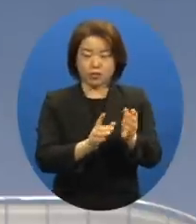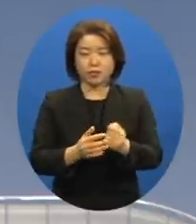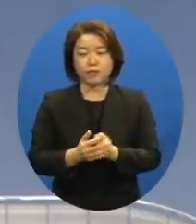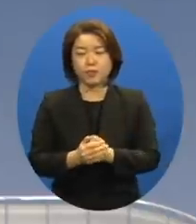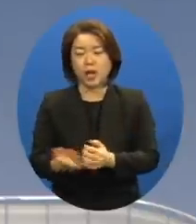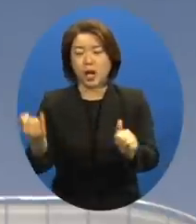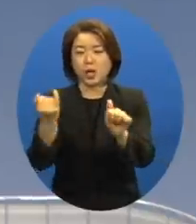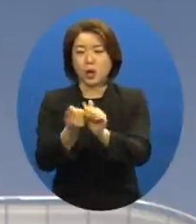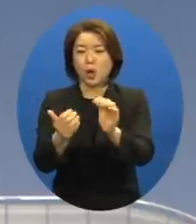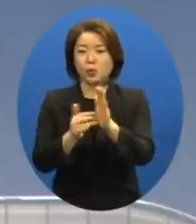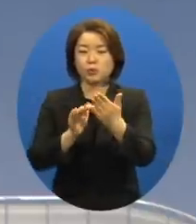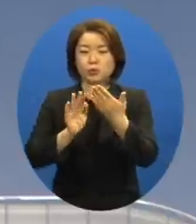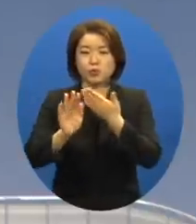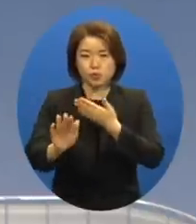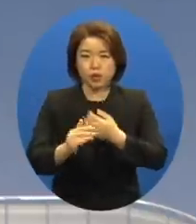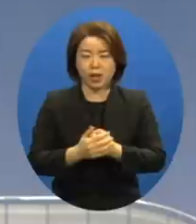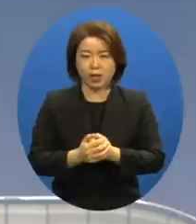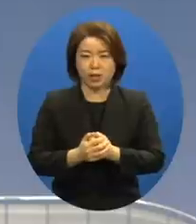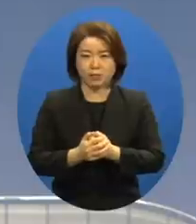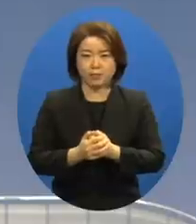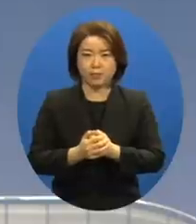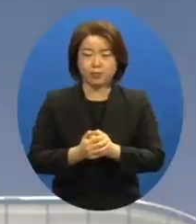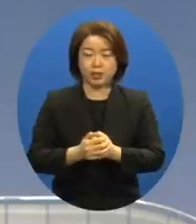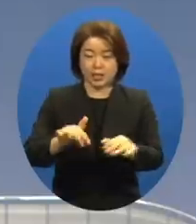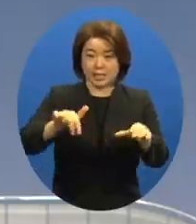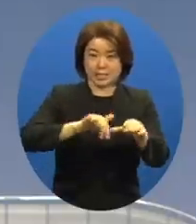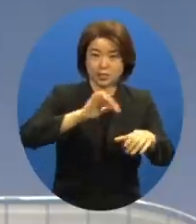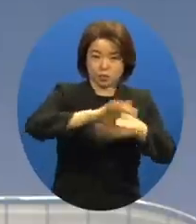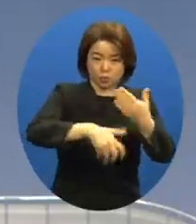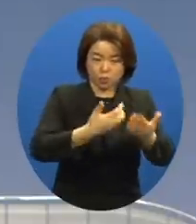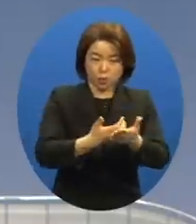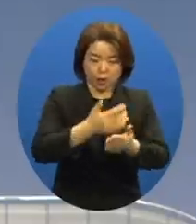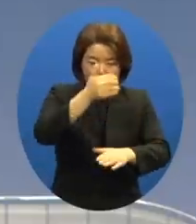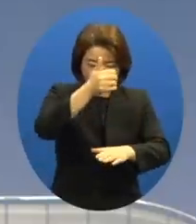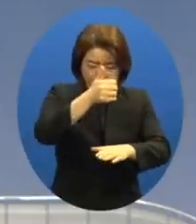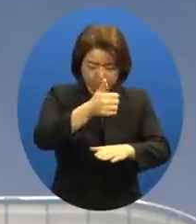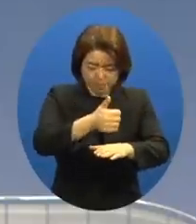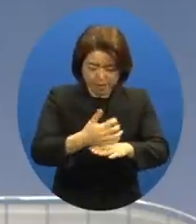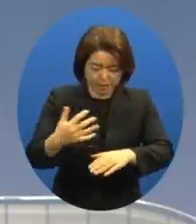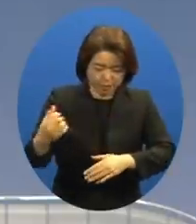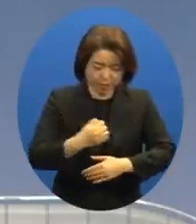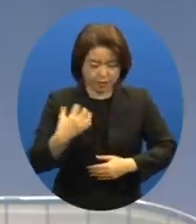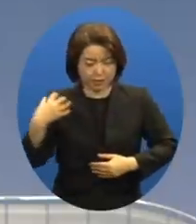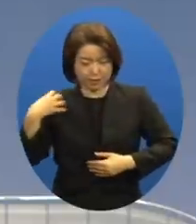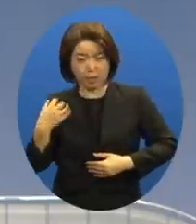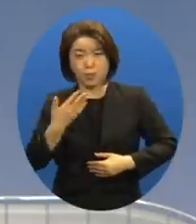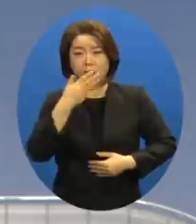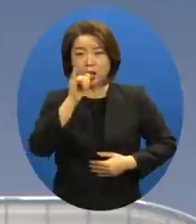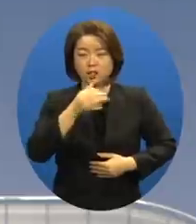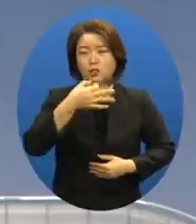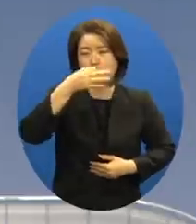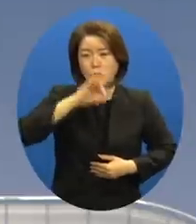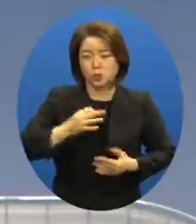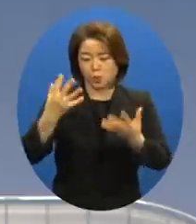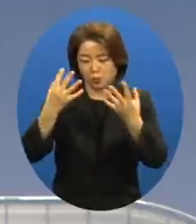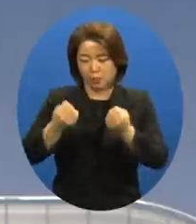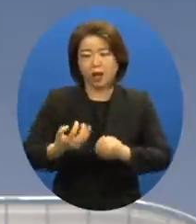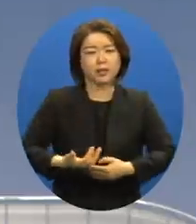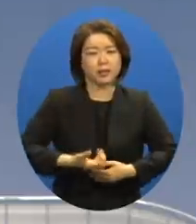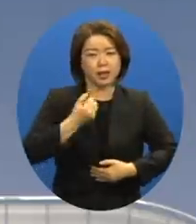경원하고 난 다음에 그는 종교 교육을 끝까지 감당할 수 있는 그런 유익을 많이